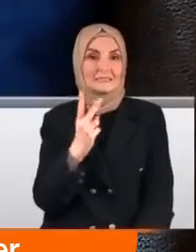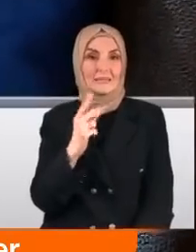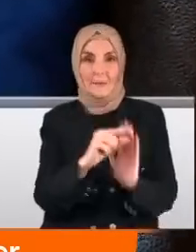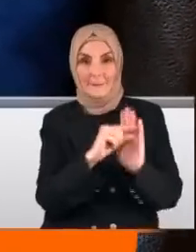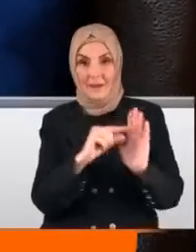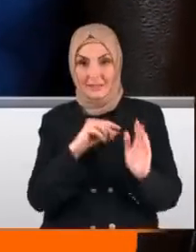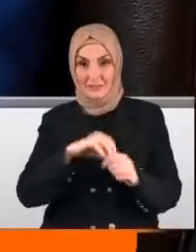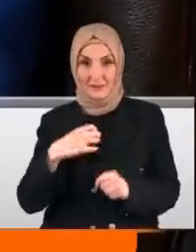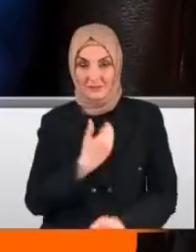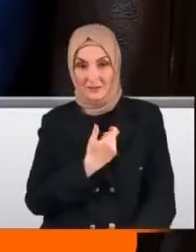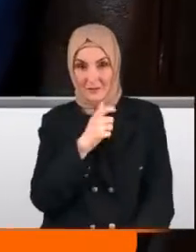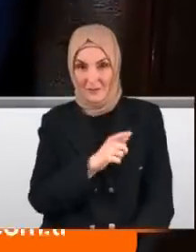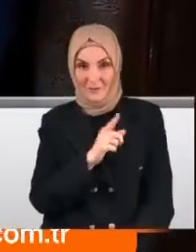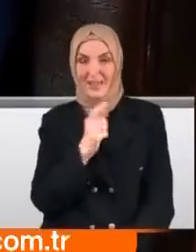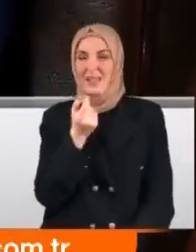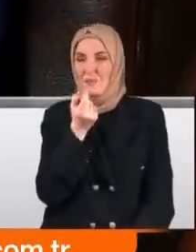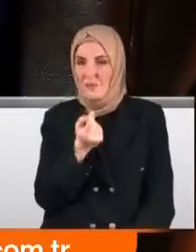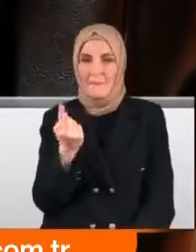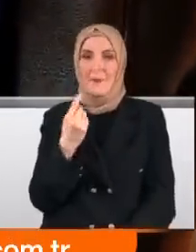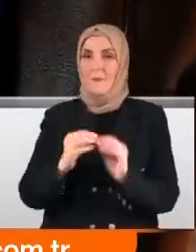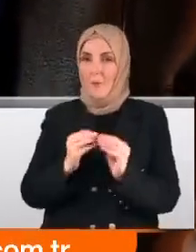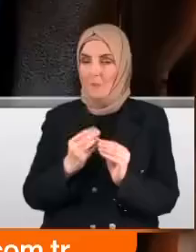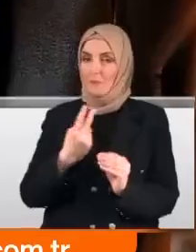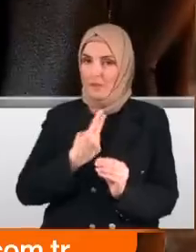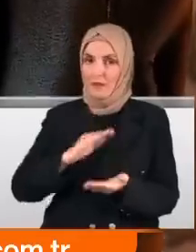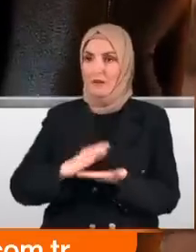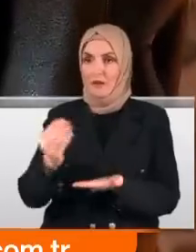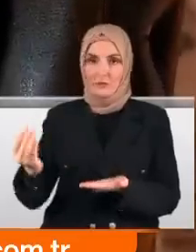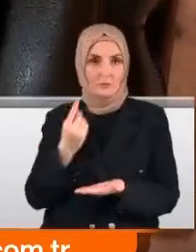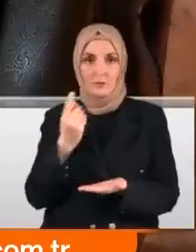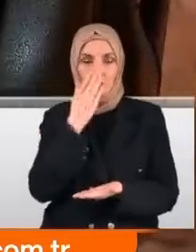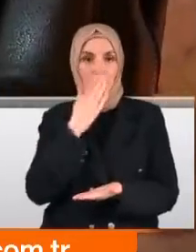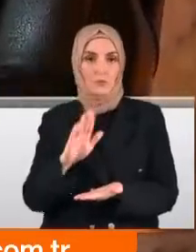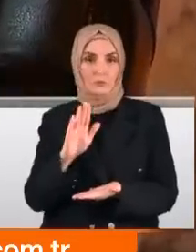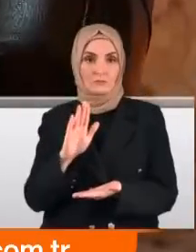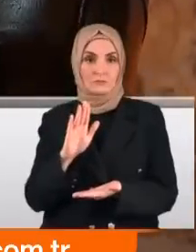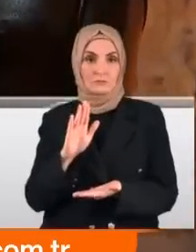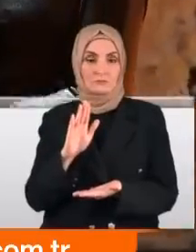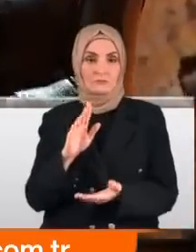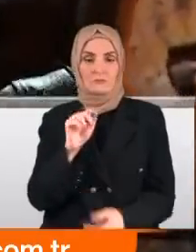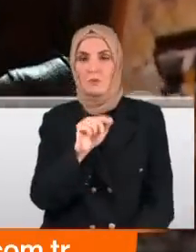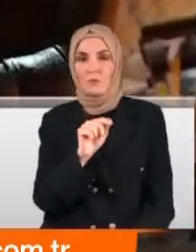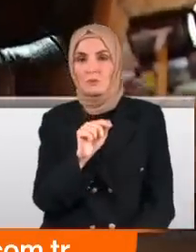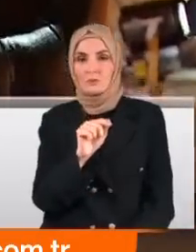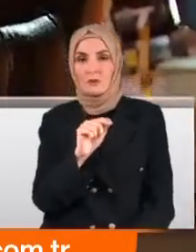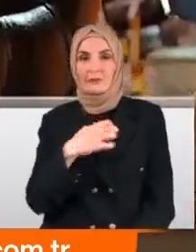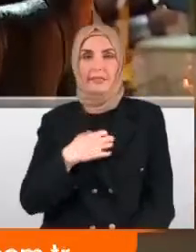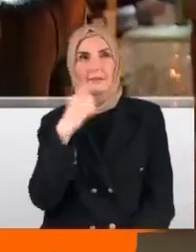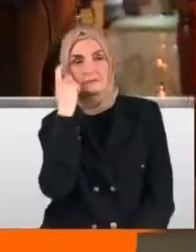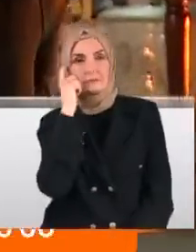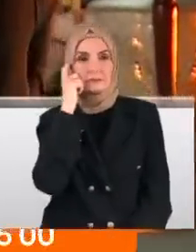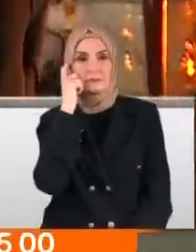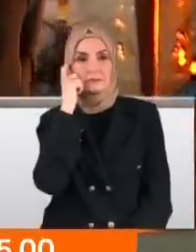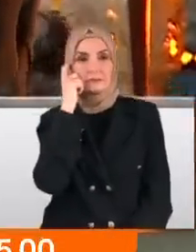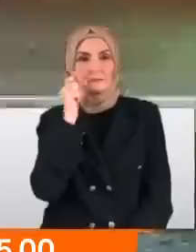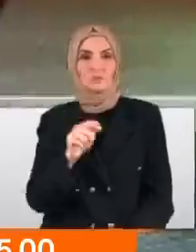partimin, arkadaşlarımın böyle bir sıkıntısı söz konusu değil. Yani bunlar kendilerine göre bu işi